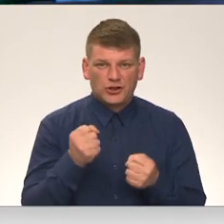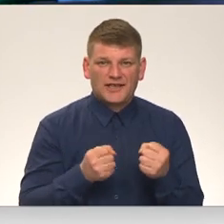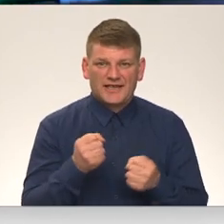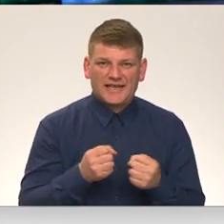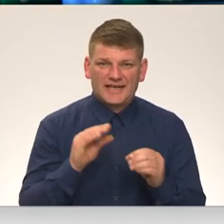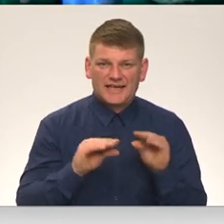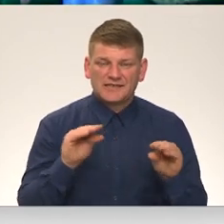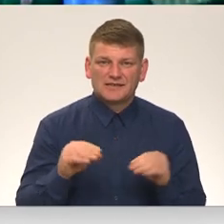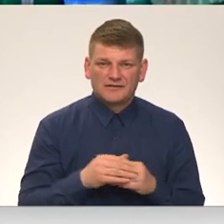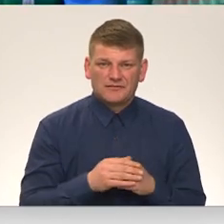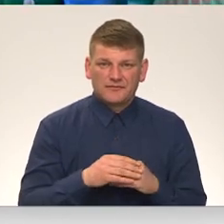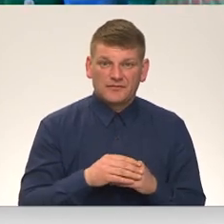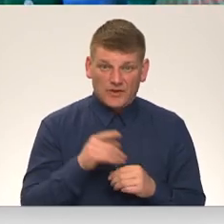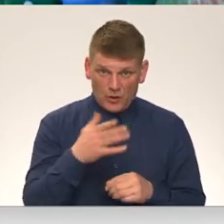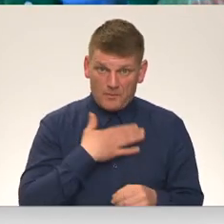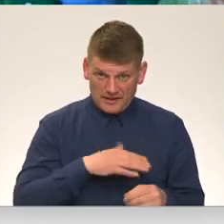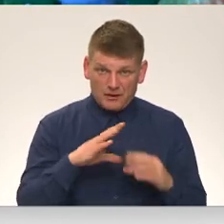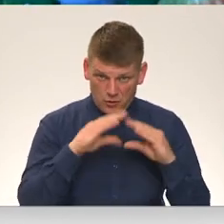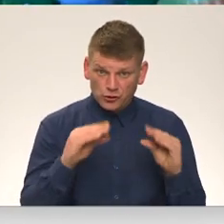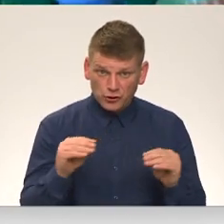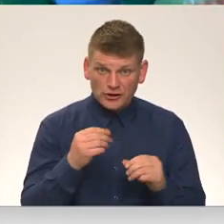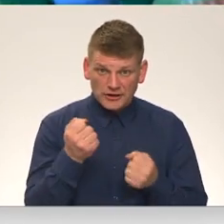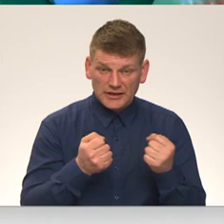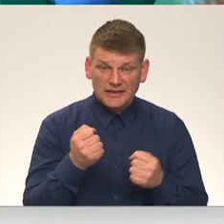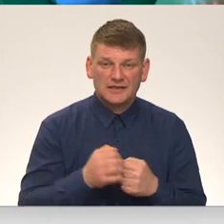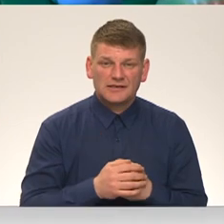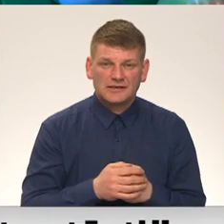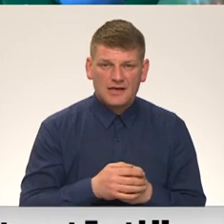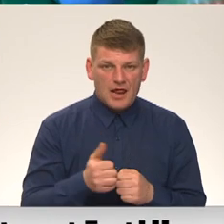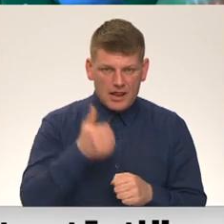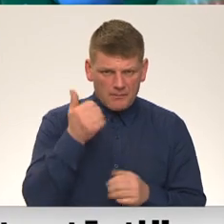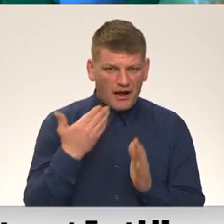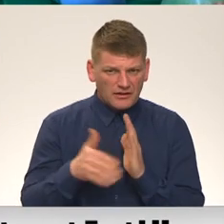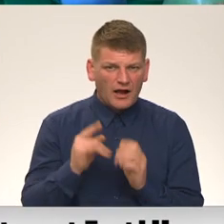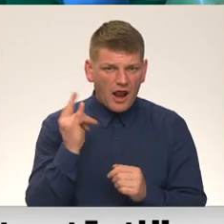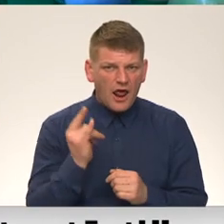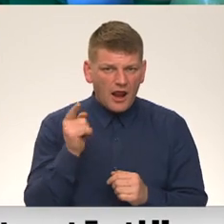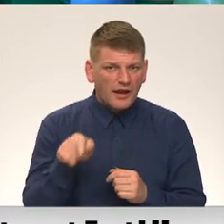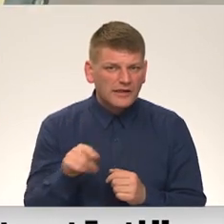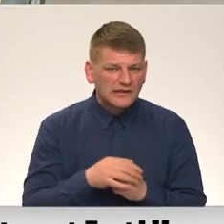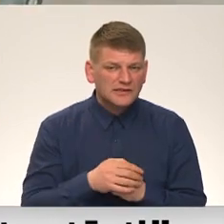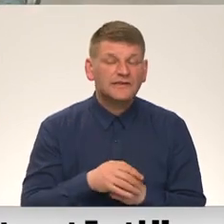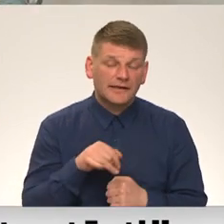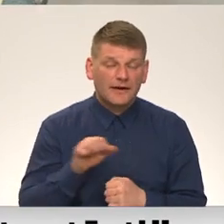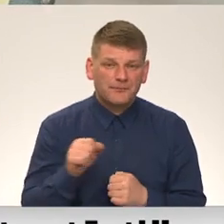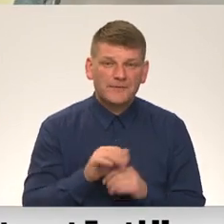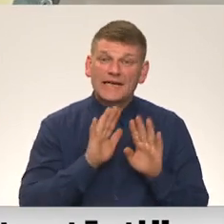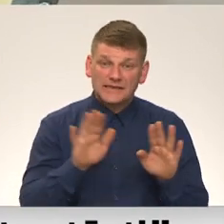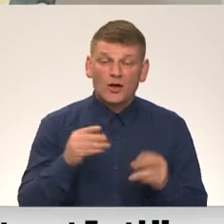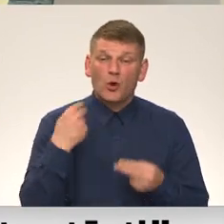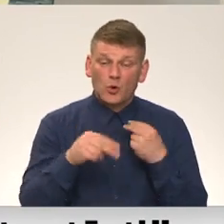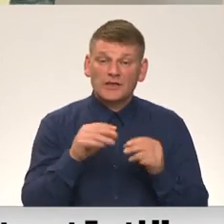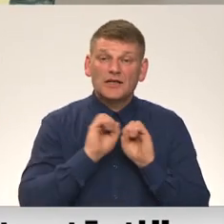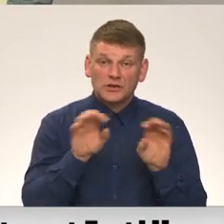Mašīnītas. Tev vispār patīk mašīnītas? Jā. Labāk nekā lēlītas? Jā. Izstāde